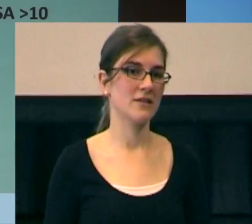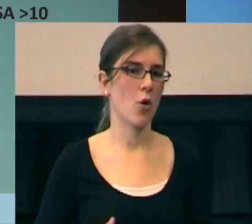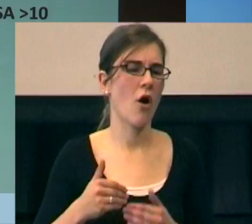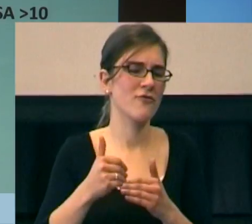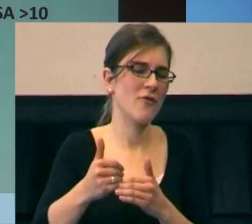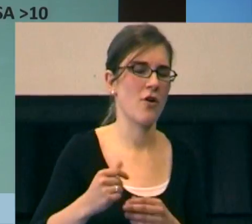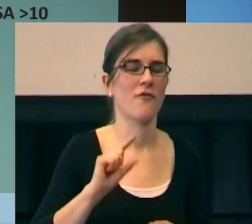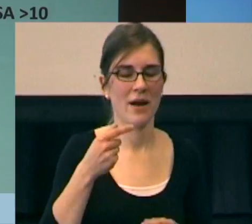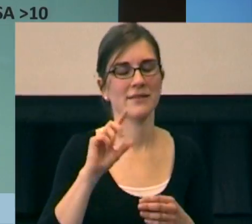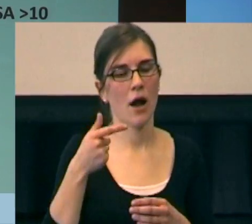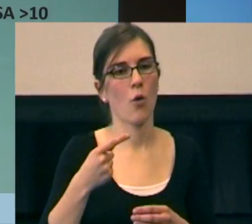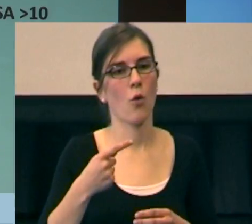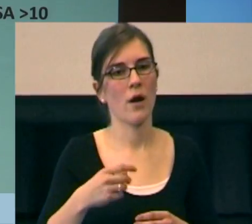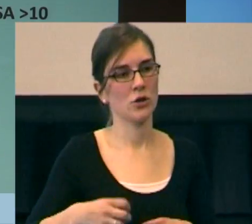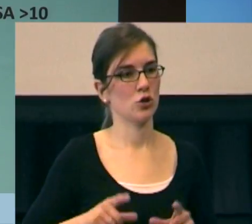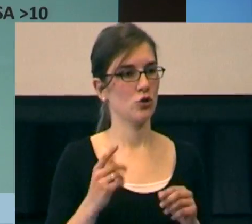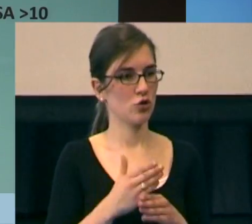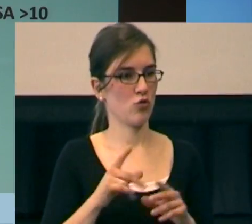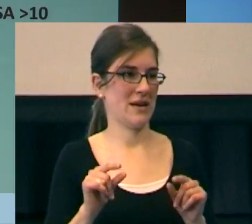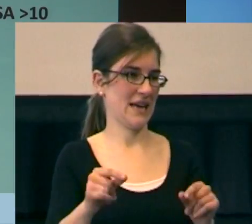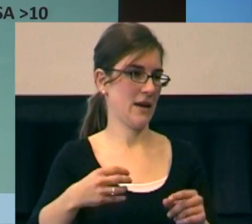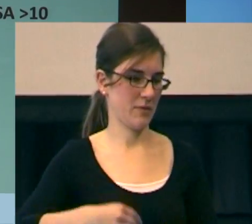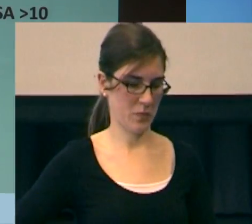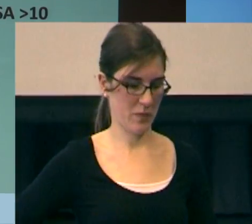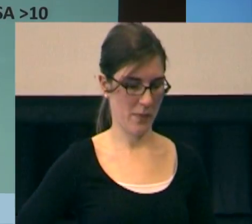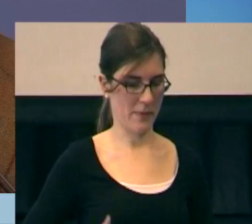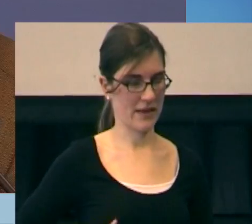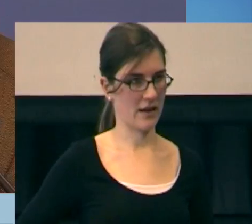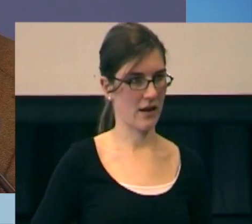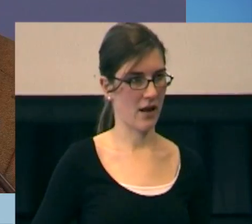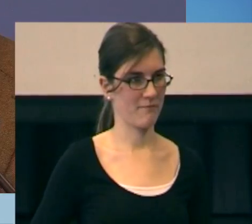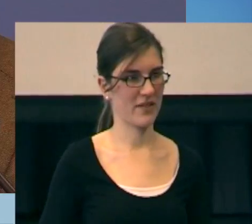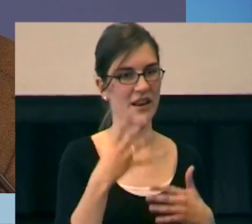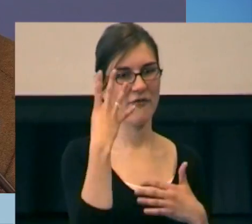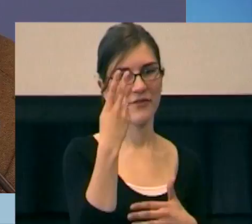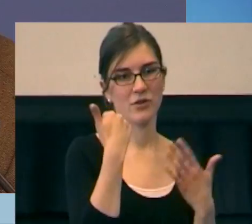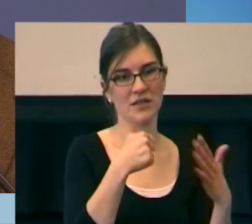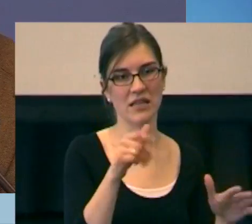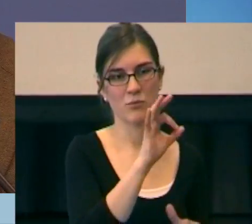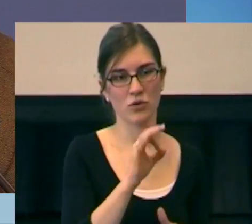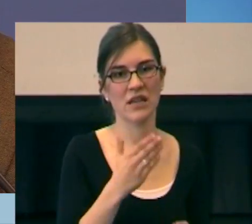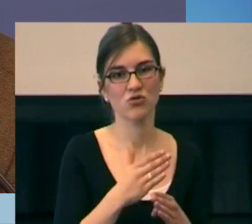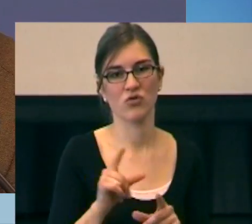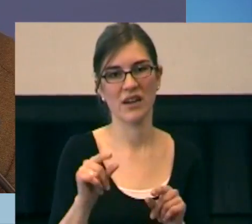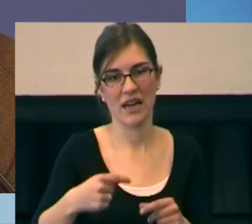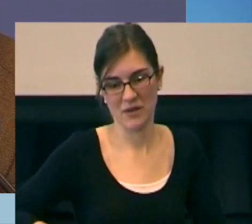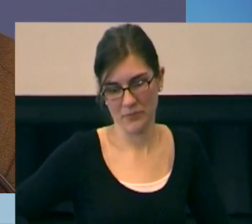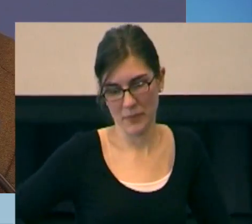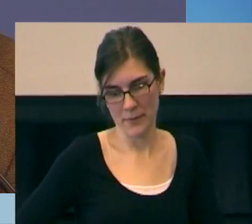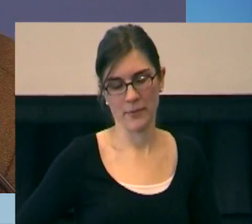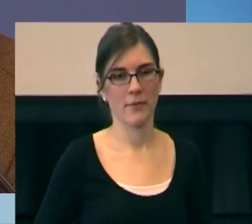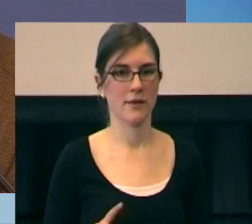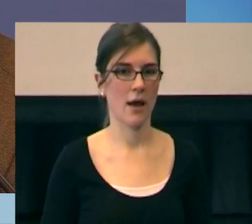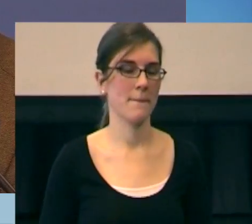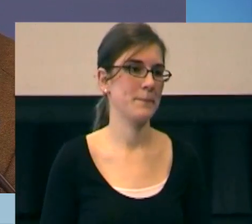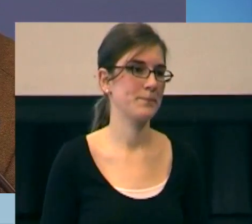nachdem wie bösartig der Tumor ist, je hoch der PSA-Wert ist, bei bis zu 64 Prozent liegen kann. Ich gehe noch kurz